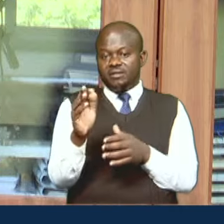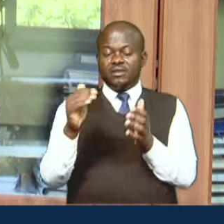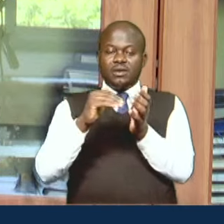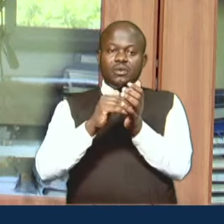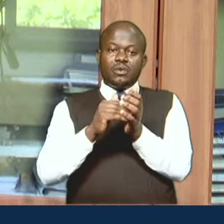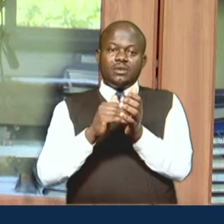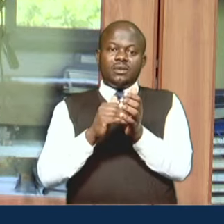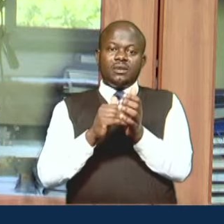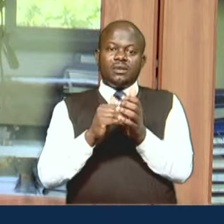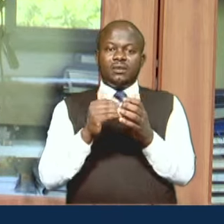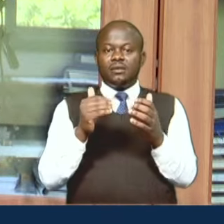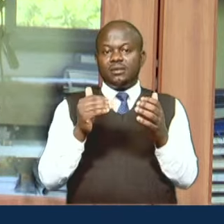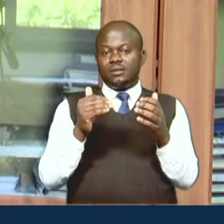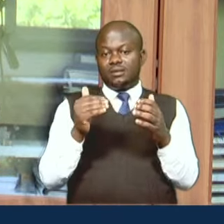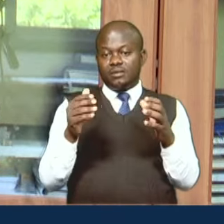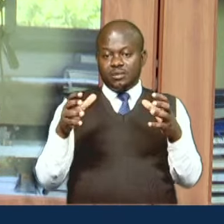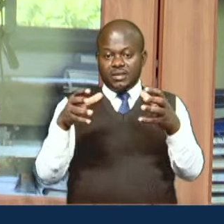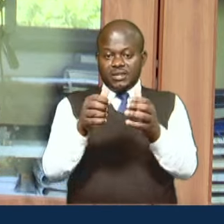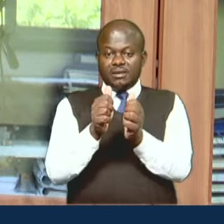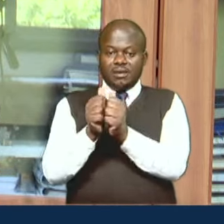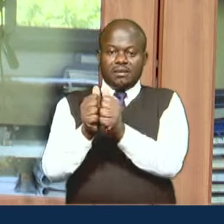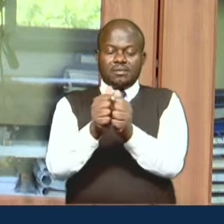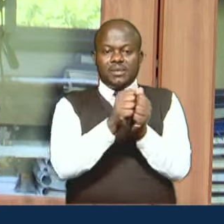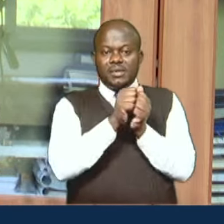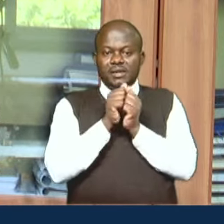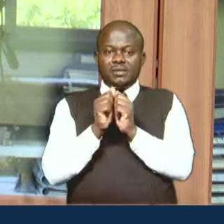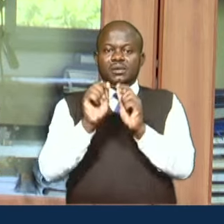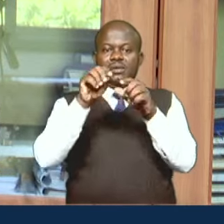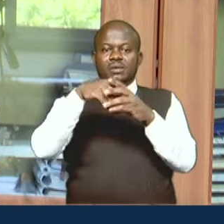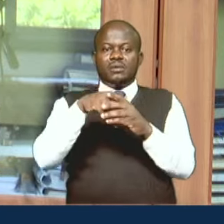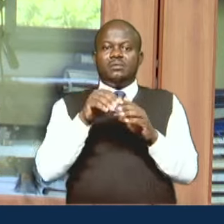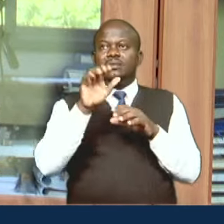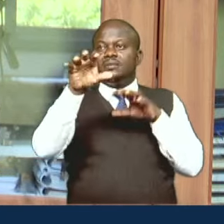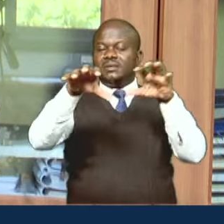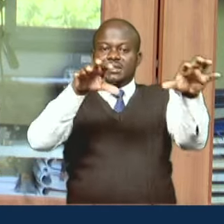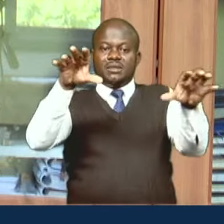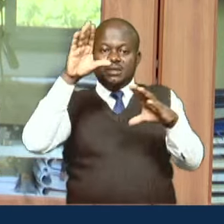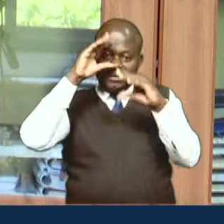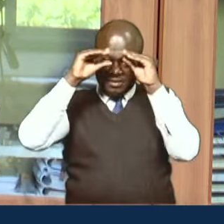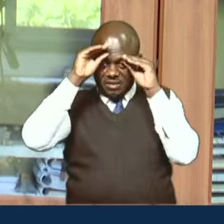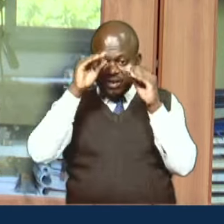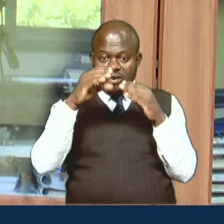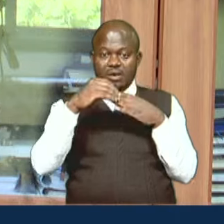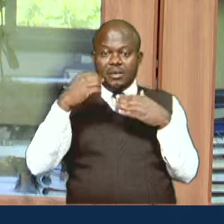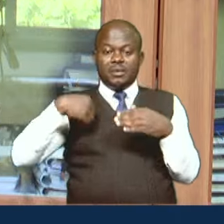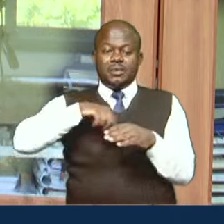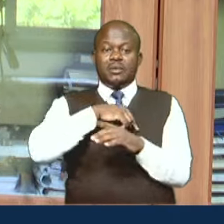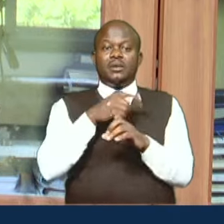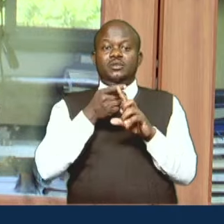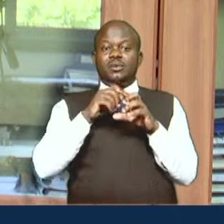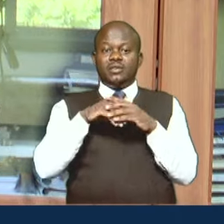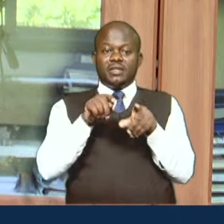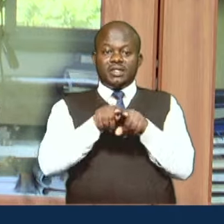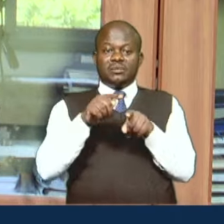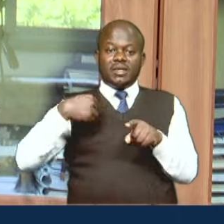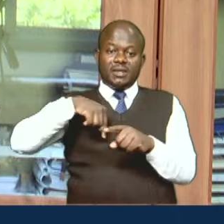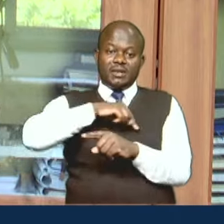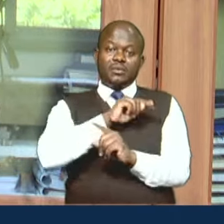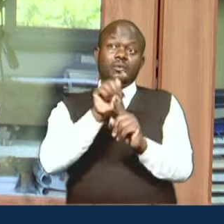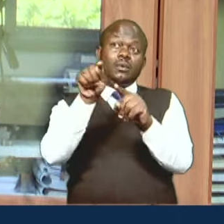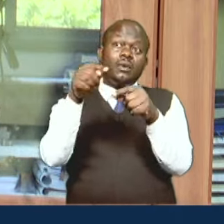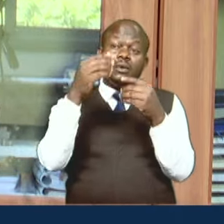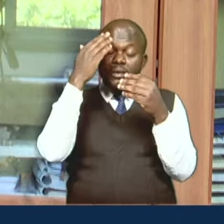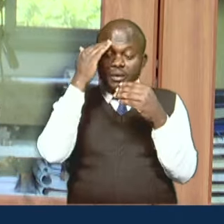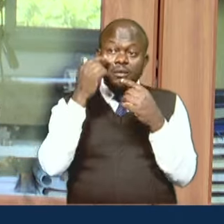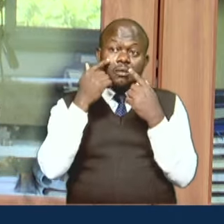kuba twakongera tukishyira hamwe tukajya tujya muri izo ngendo shuri aho abayobozi bacu bavuye, natwe tukaba twajyayo kugira ngo